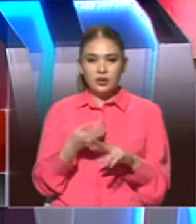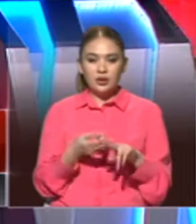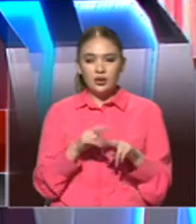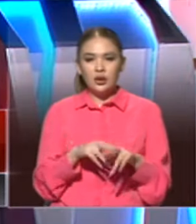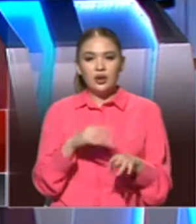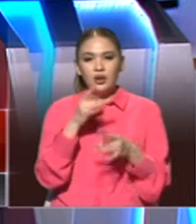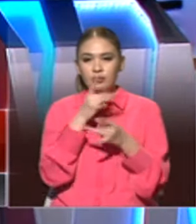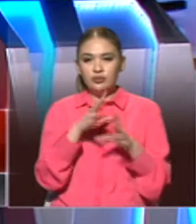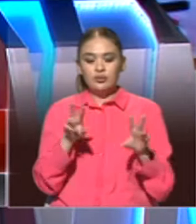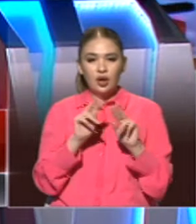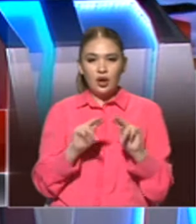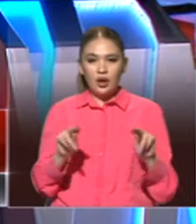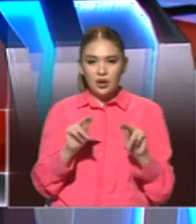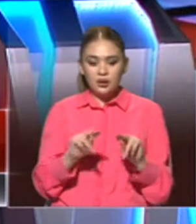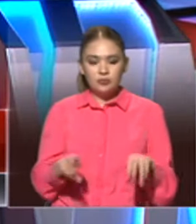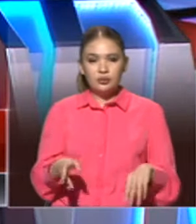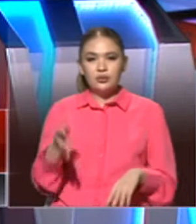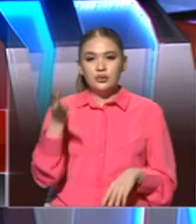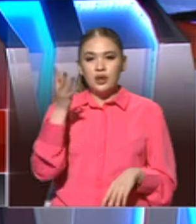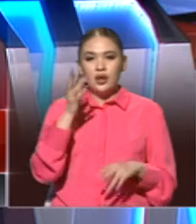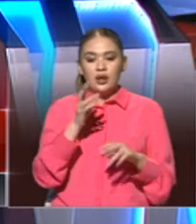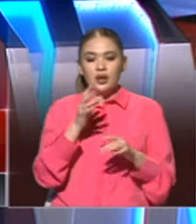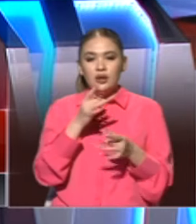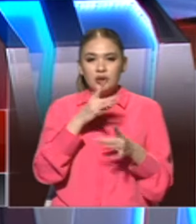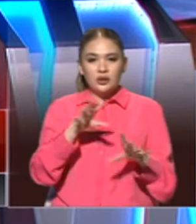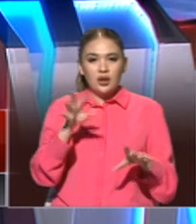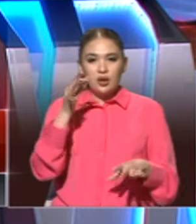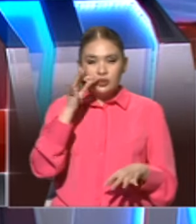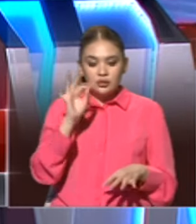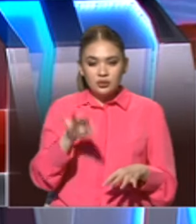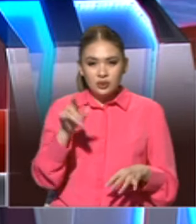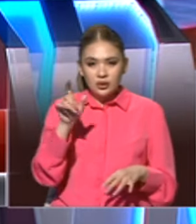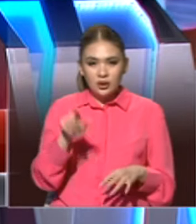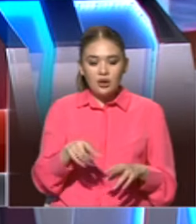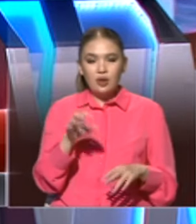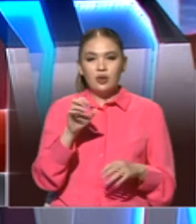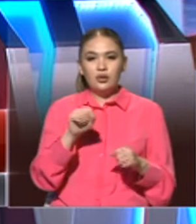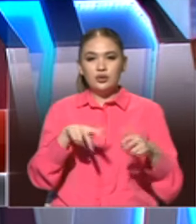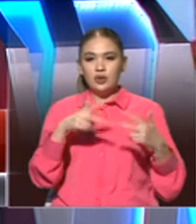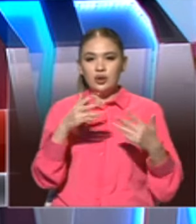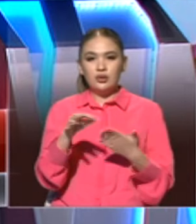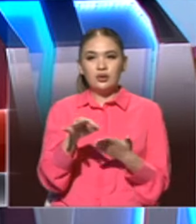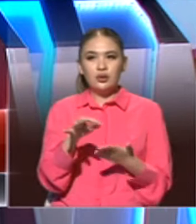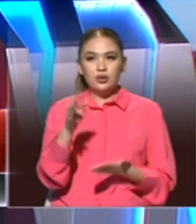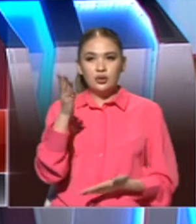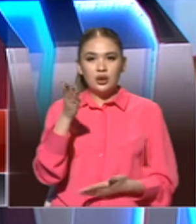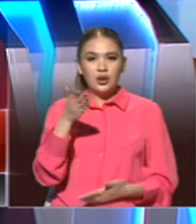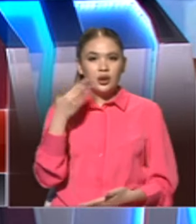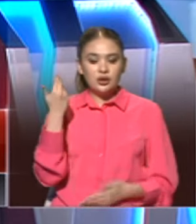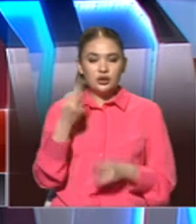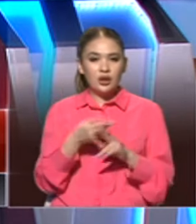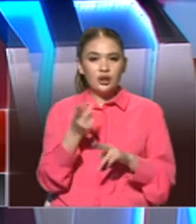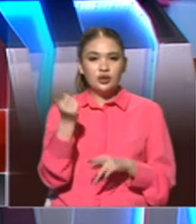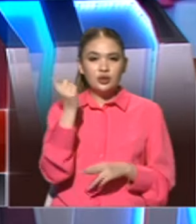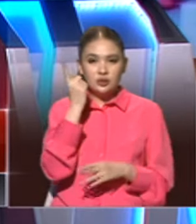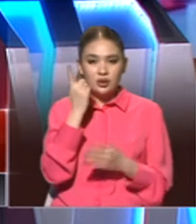мұғалім, кез келген маман қазір онлайн түрде кез келген бала үшін қолжетімді. Қолындағы смартфон